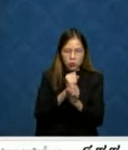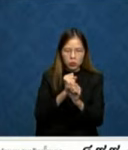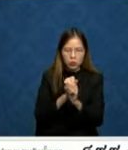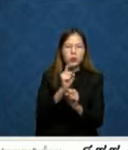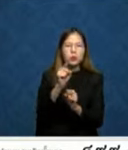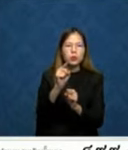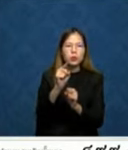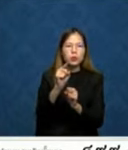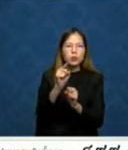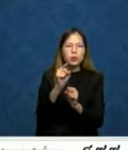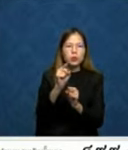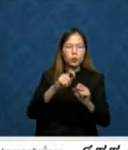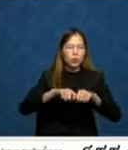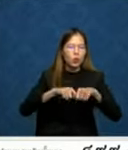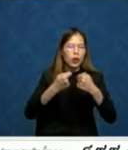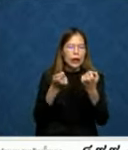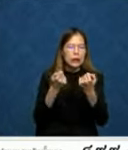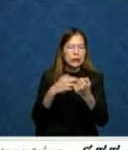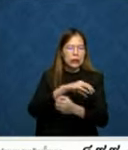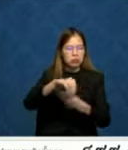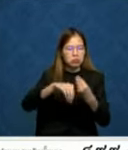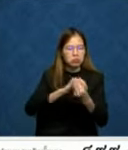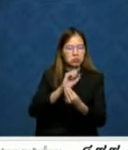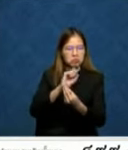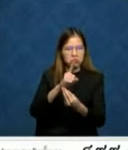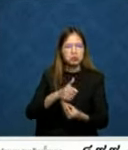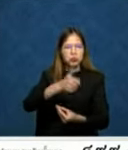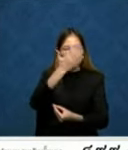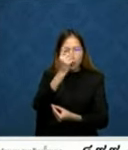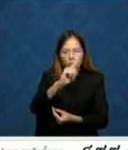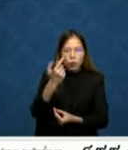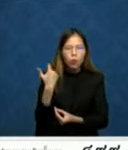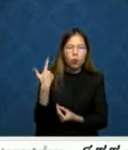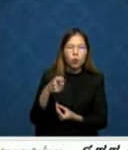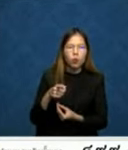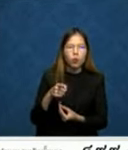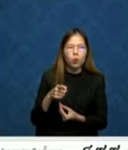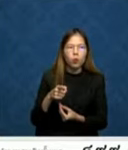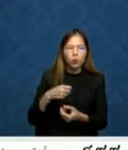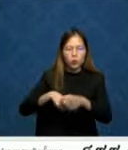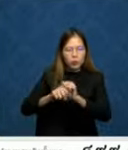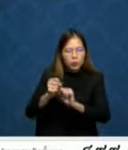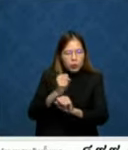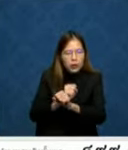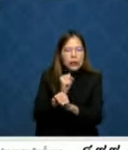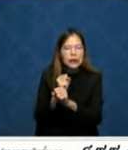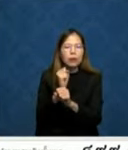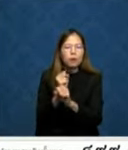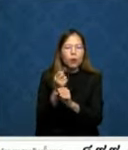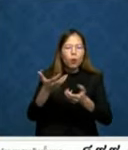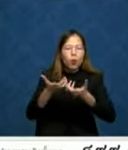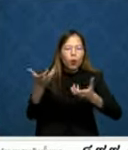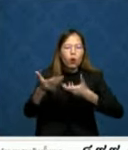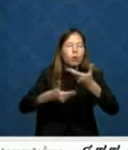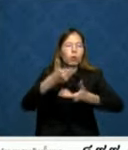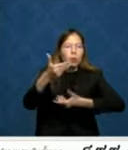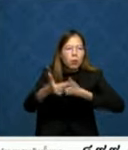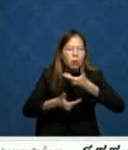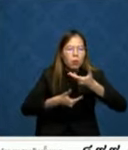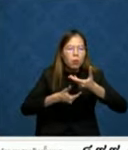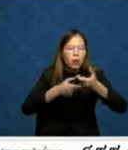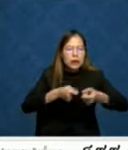เกิดการผูกขาดหรือครอบงำทางเศรษฐกิจได้เพราะผู้ขออนุญาตมีสถานะเป็นผู้ผลิตสินค้าสำคัญหลายประเภททั้งสินค้าเกษตรพื้น